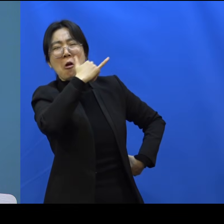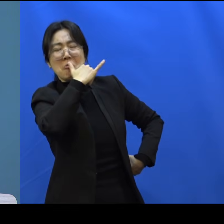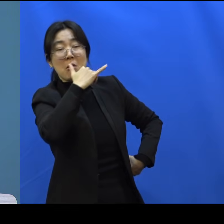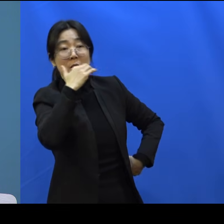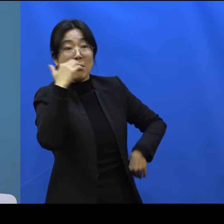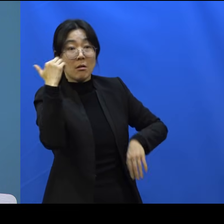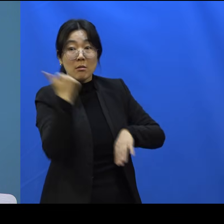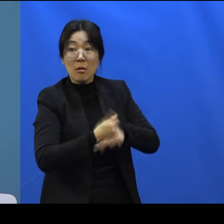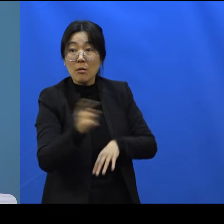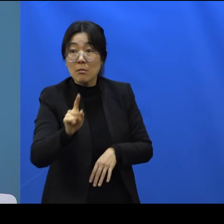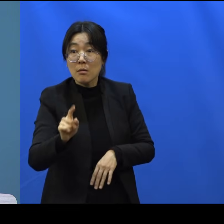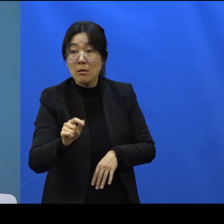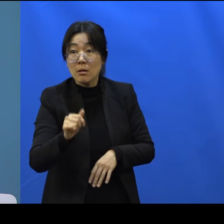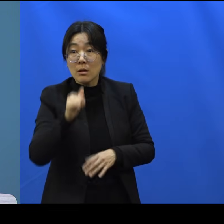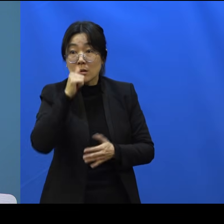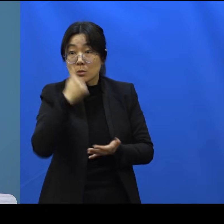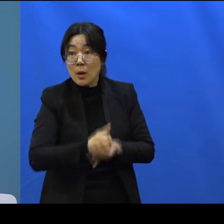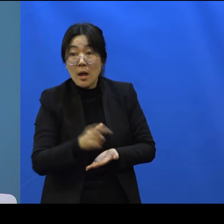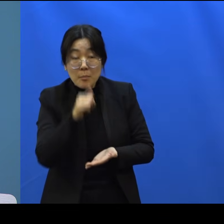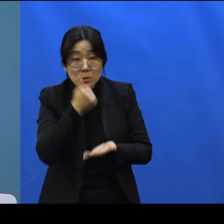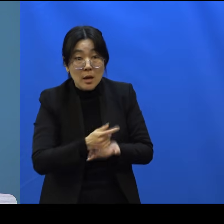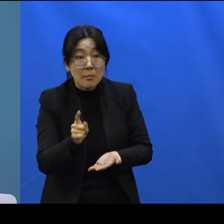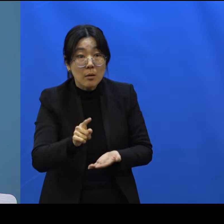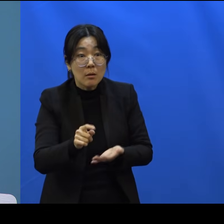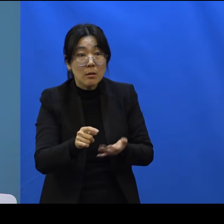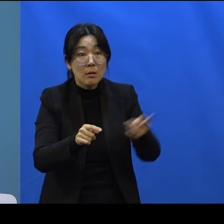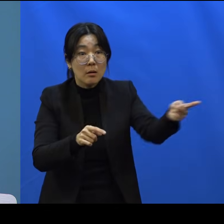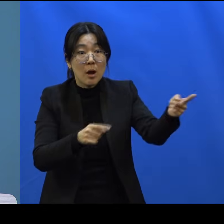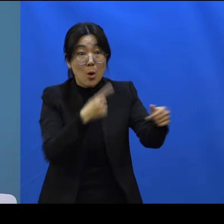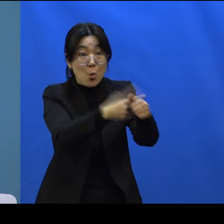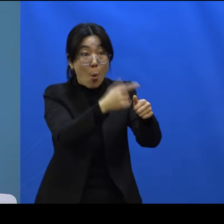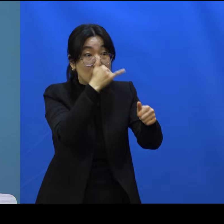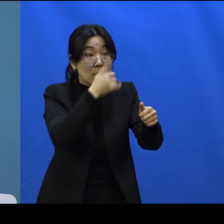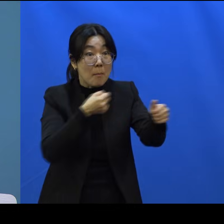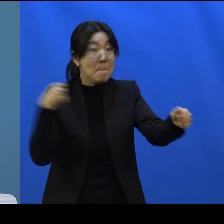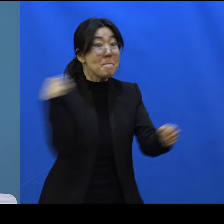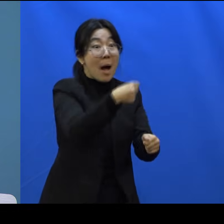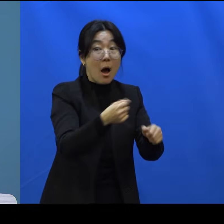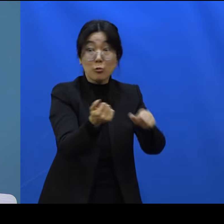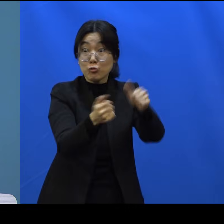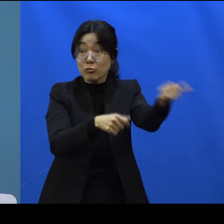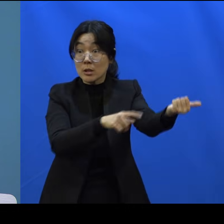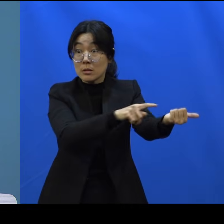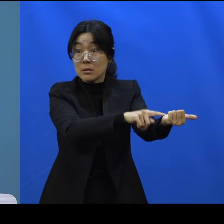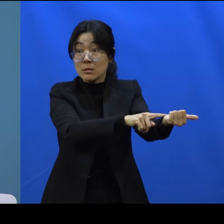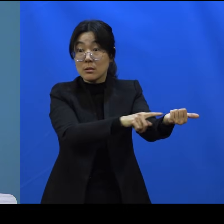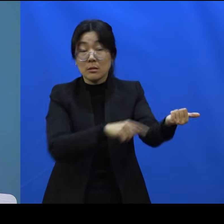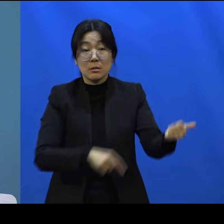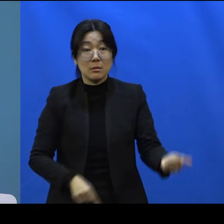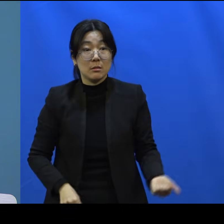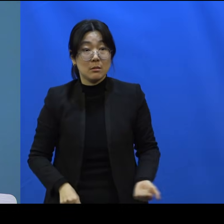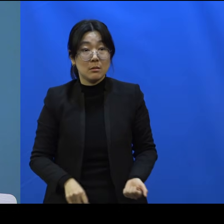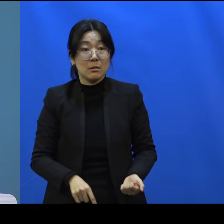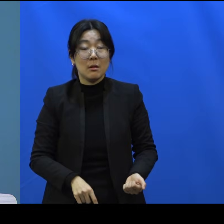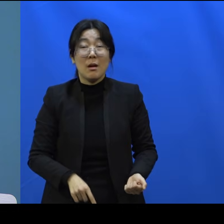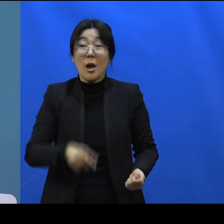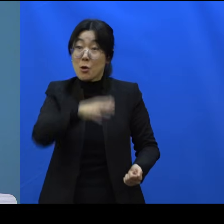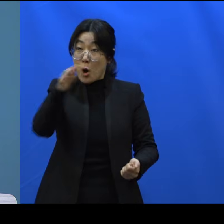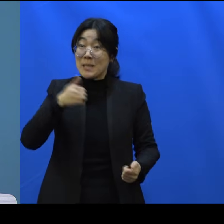말았어요. 여러분, 자신감이 넘치면요, 다 손에 잡혀요. 이 나라 내가 다 뒤집지 뭐